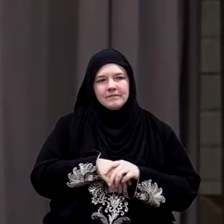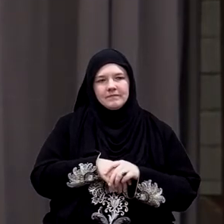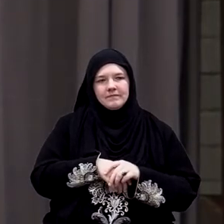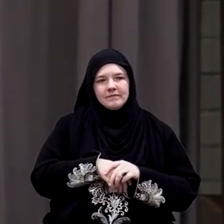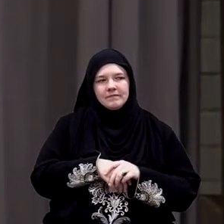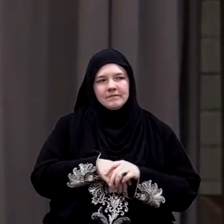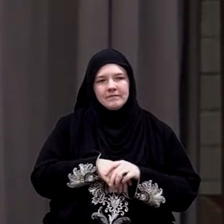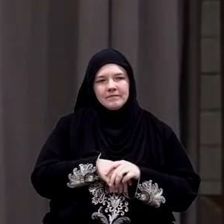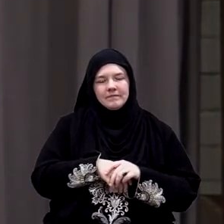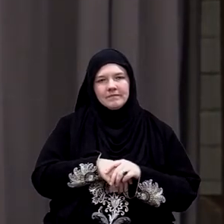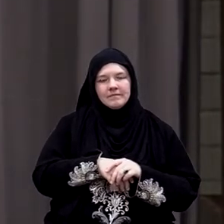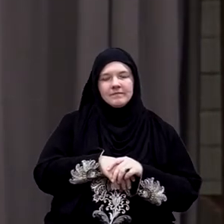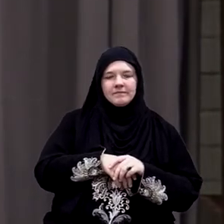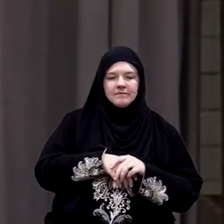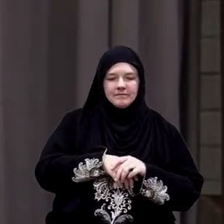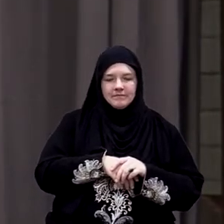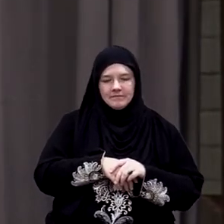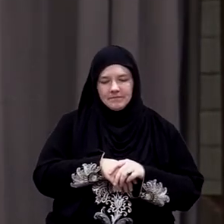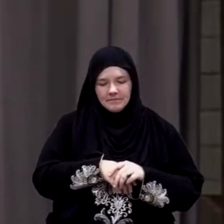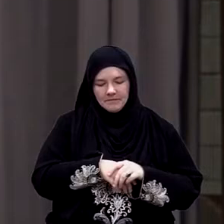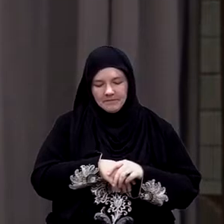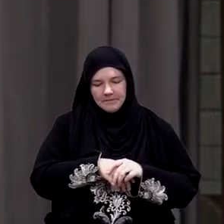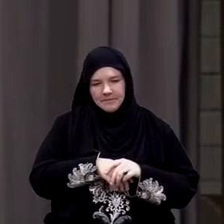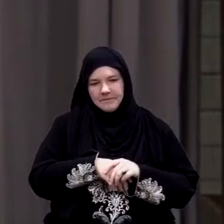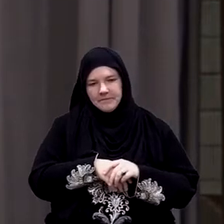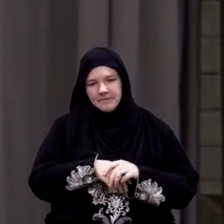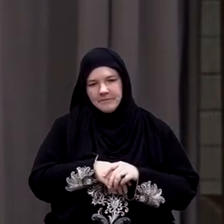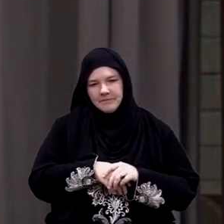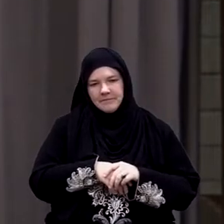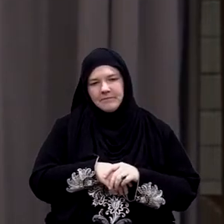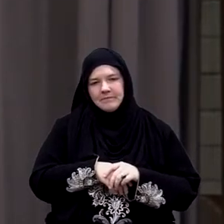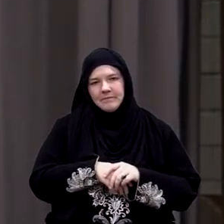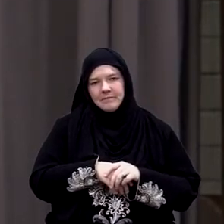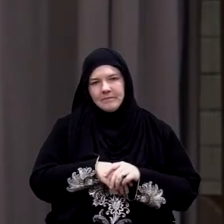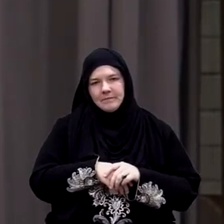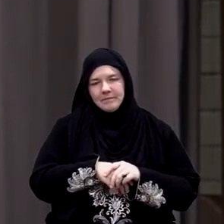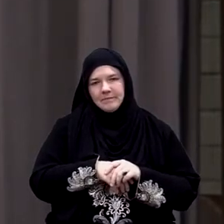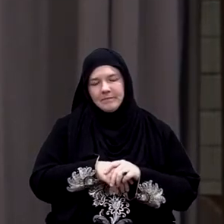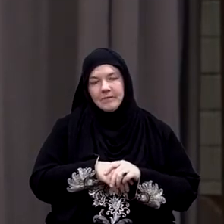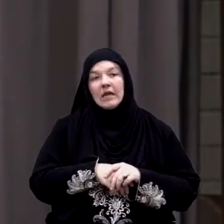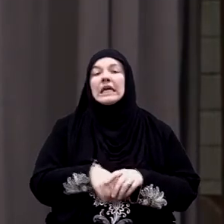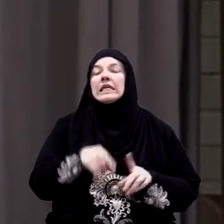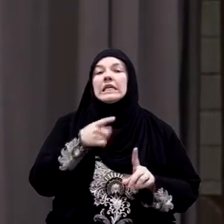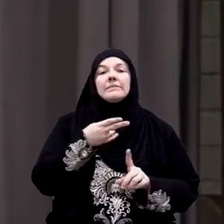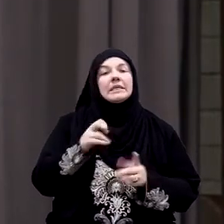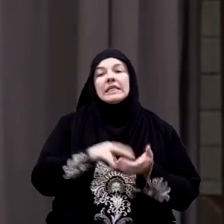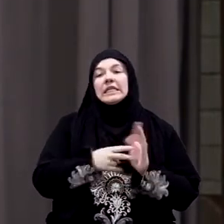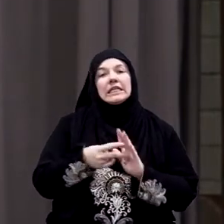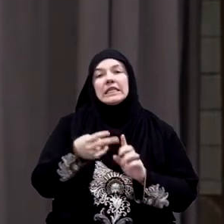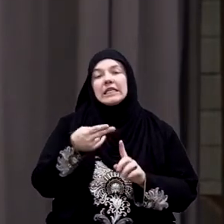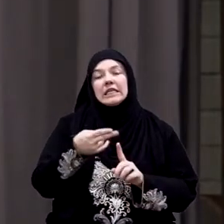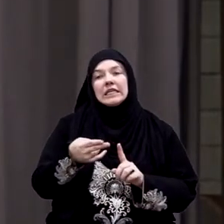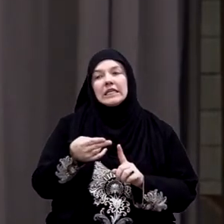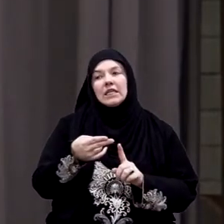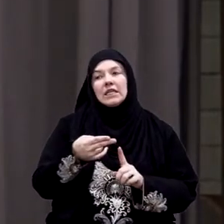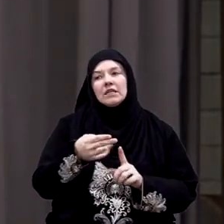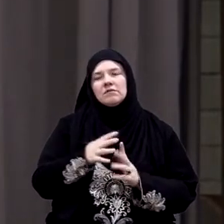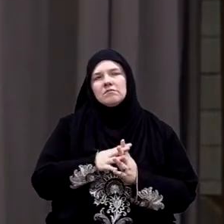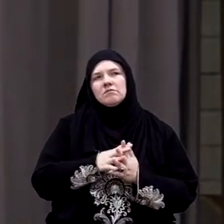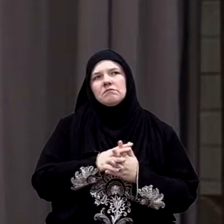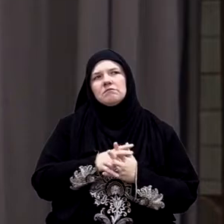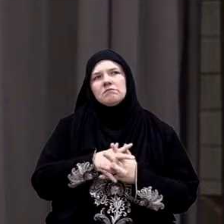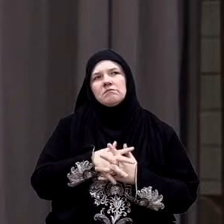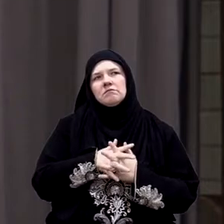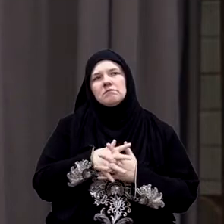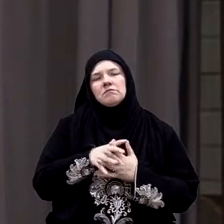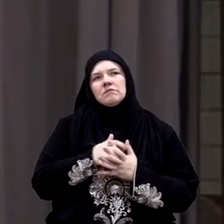وهم بها لولا الرأى برهان ربه means he did not make ham